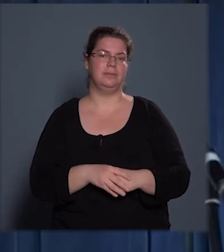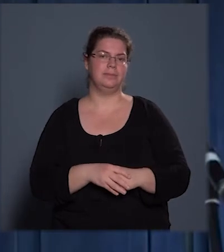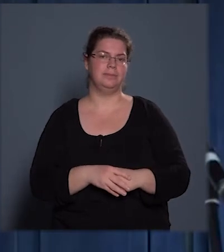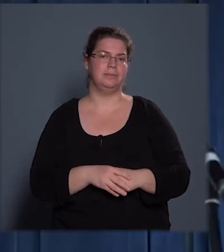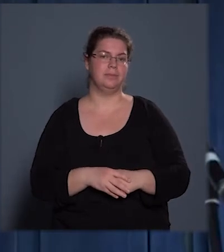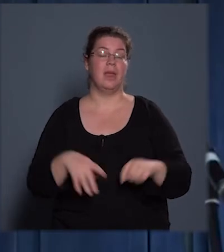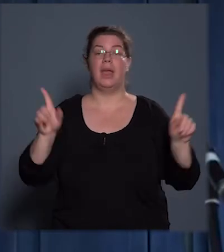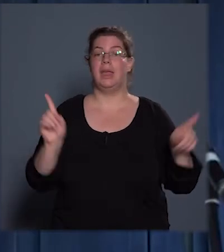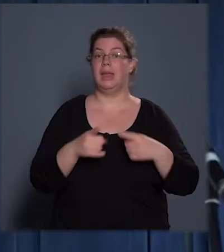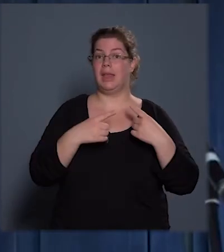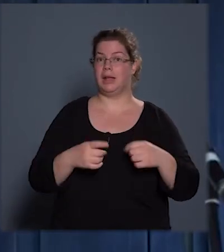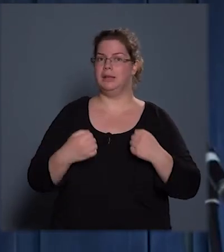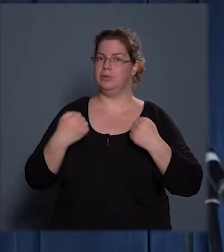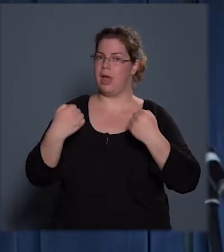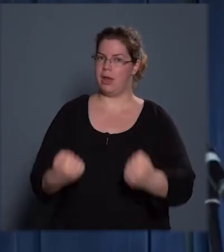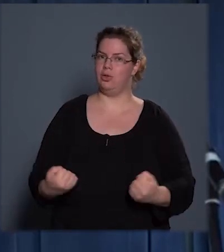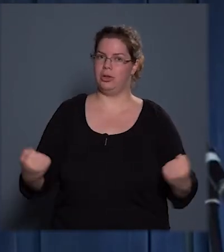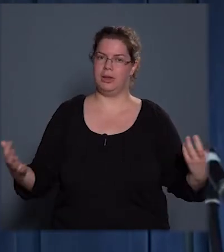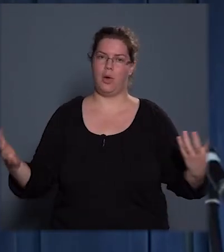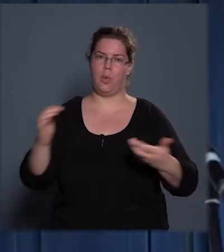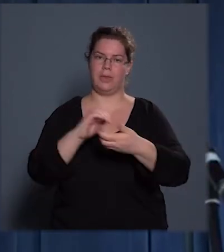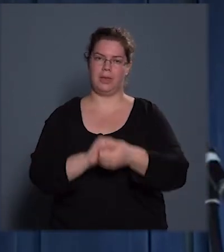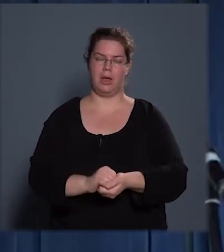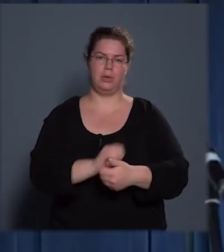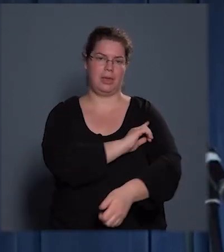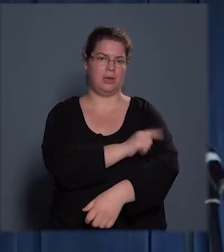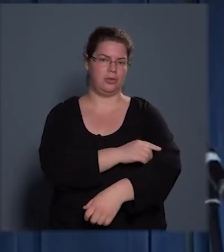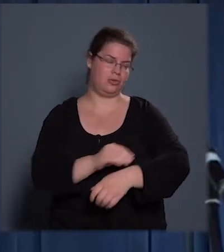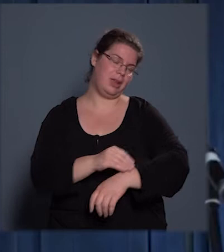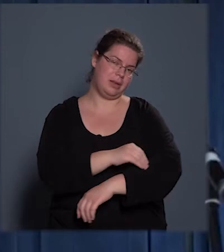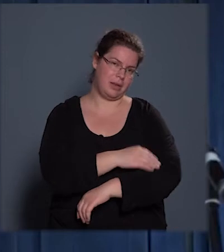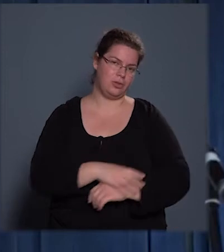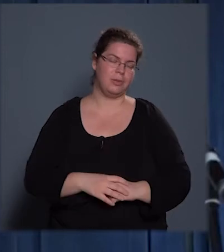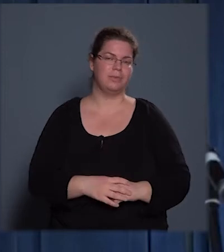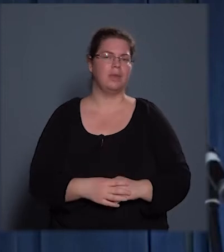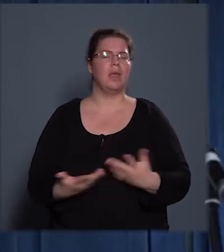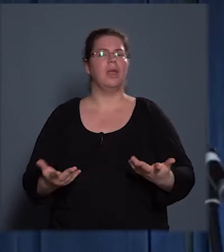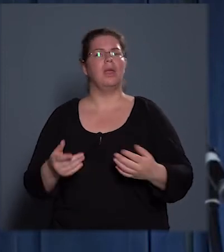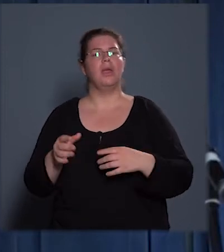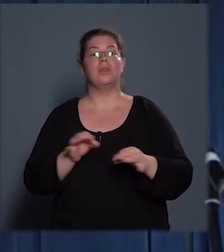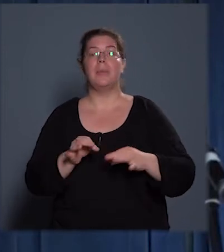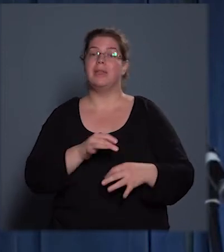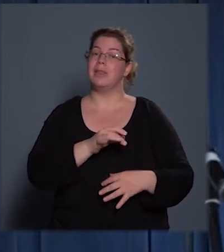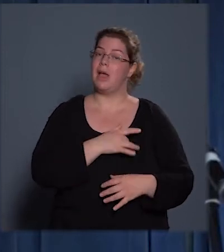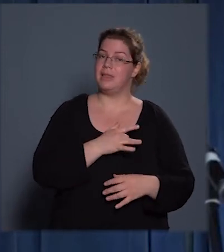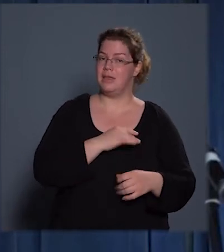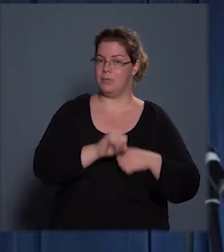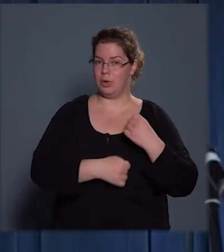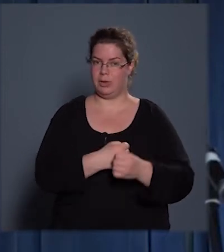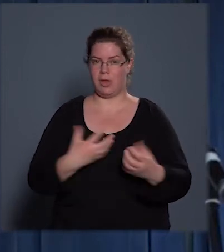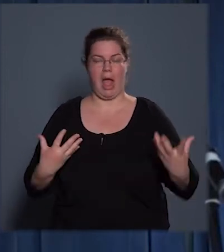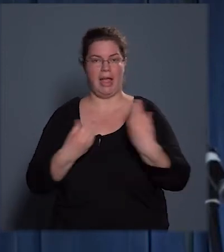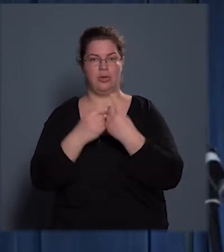Az éneklés erősíti az összetartozás érzését. Szabályozza a szívműködést. Az